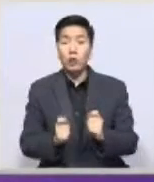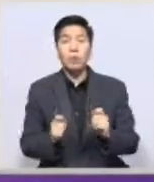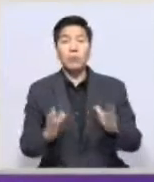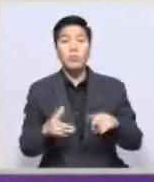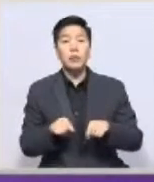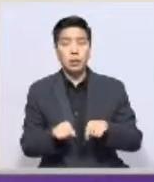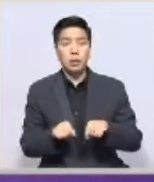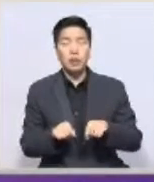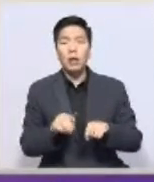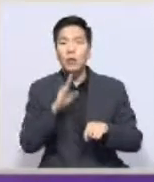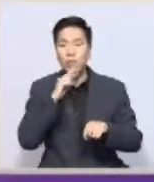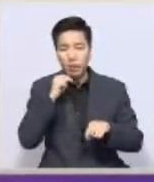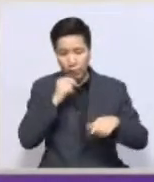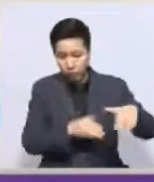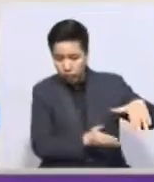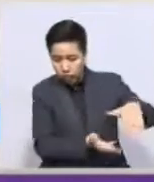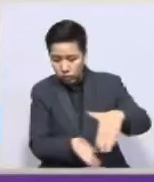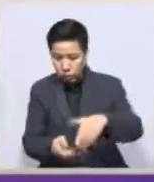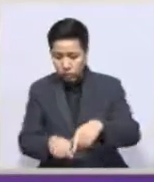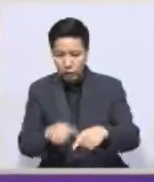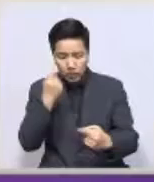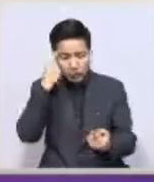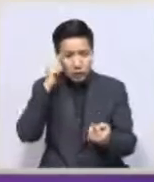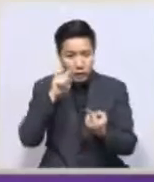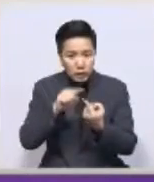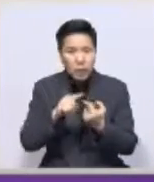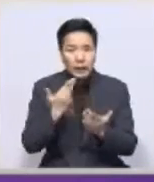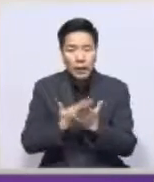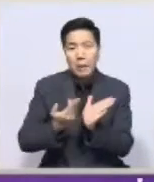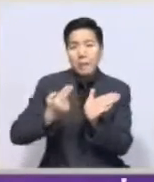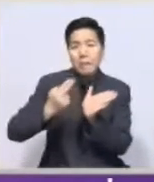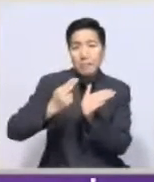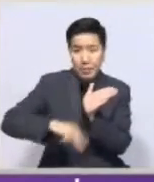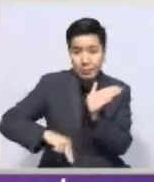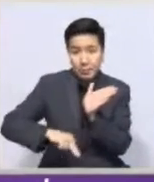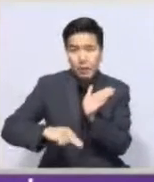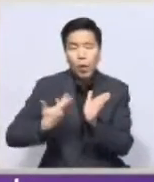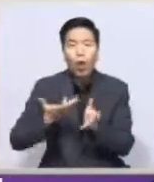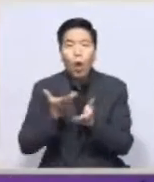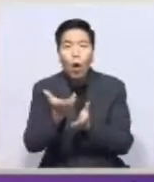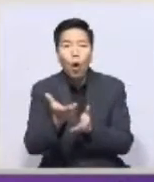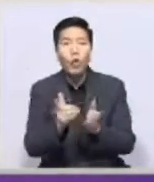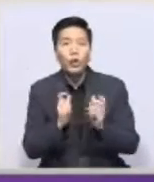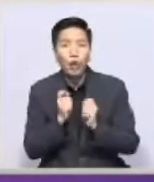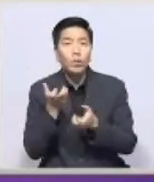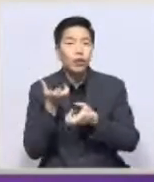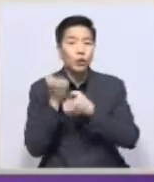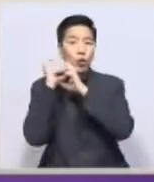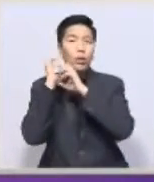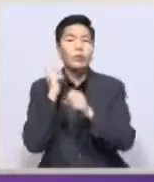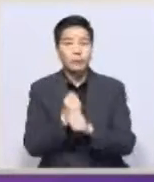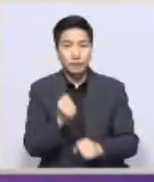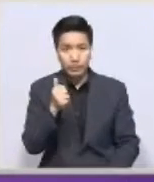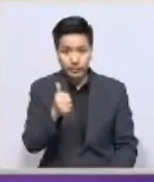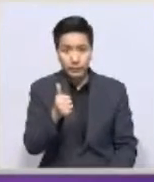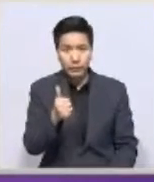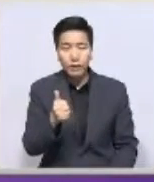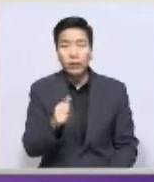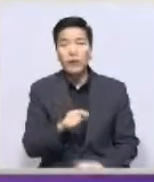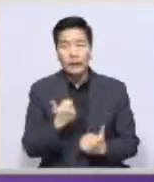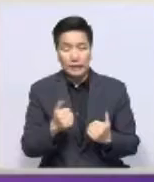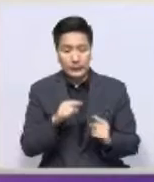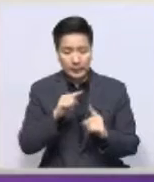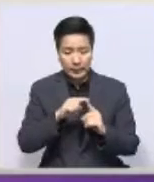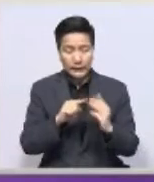ถ้าเป็นสิ่งล้ำน้ำที่อนุญาตได้มันก็พอเสียค่าปรับแล้วก็มาอนุญาตย้อนหลังได้ฉบับที่17